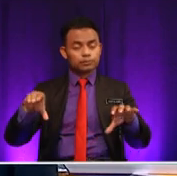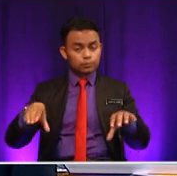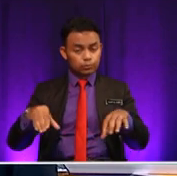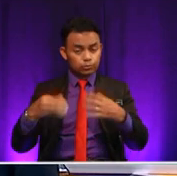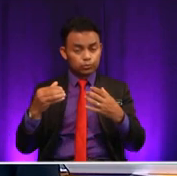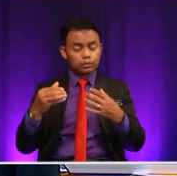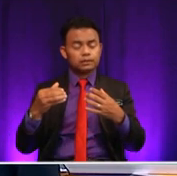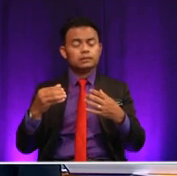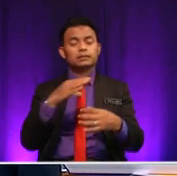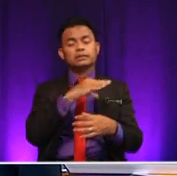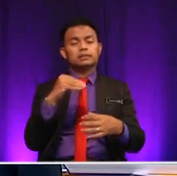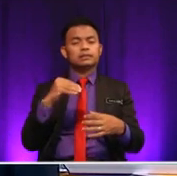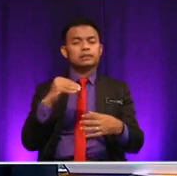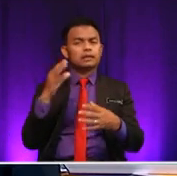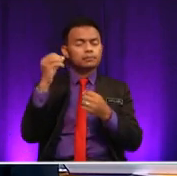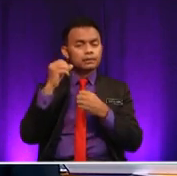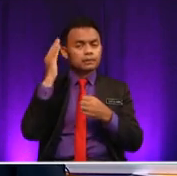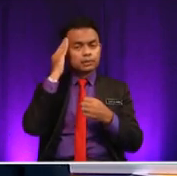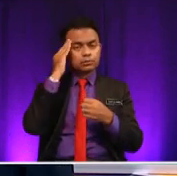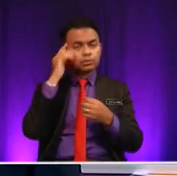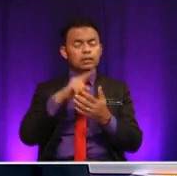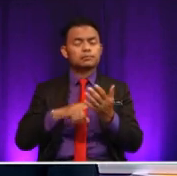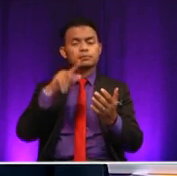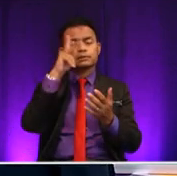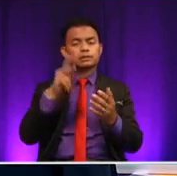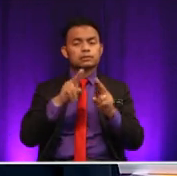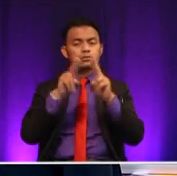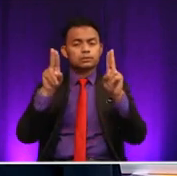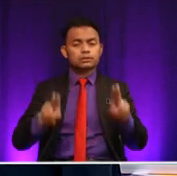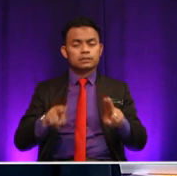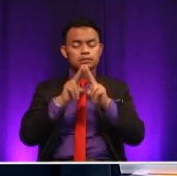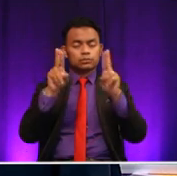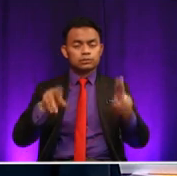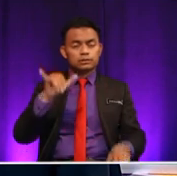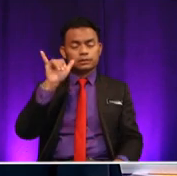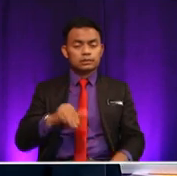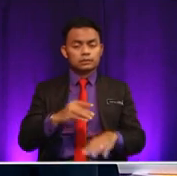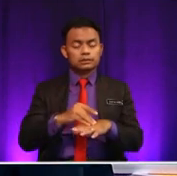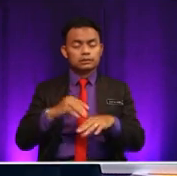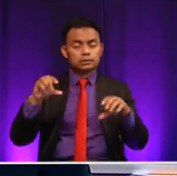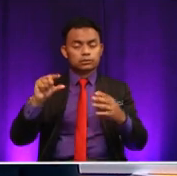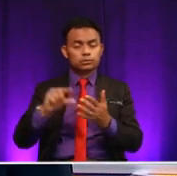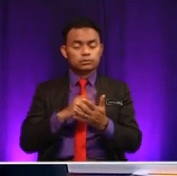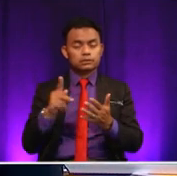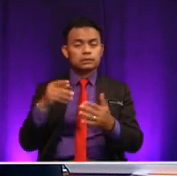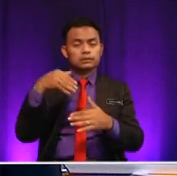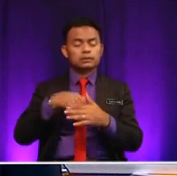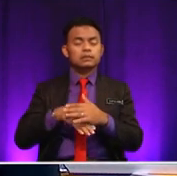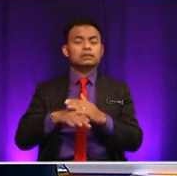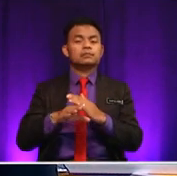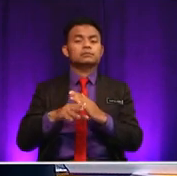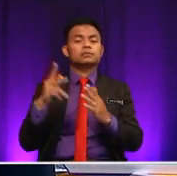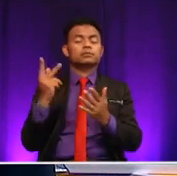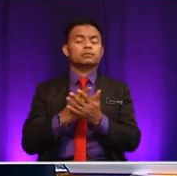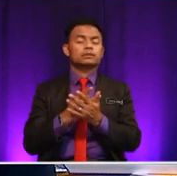tahu juga untuk suka-suka lain apakah ujian-ujian yang digunakan dalam komponen tersebut baik jadi